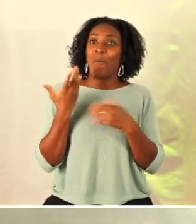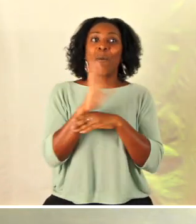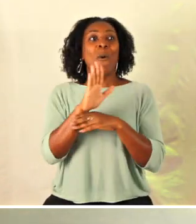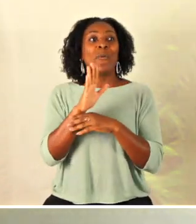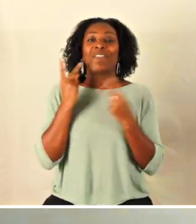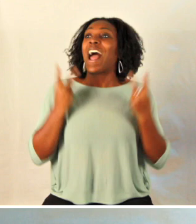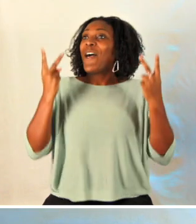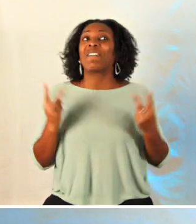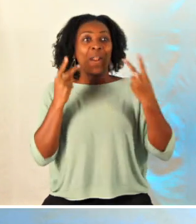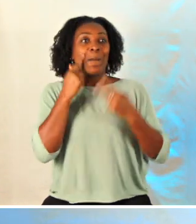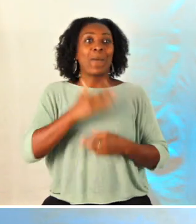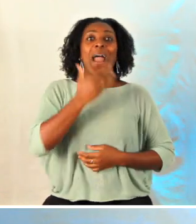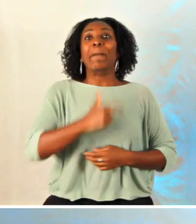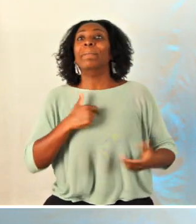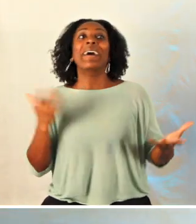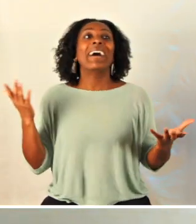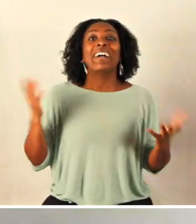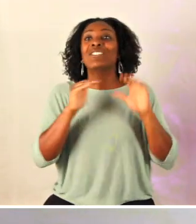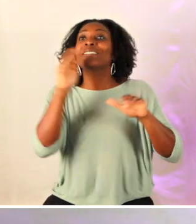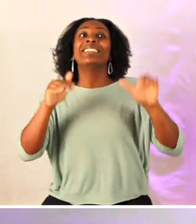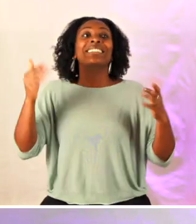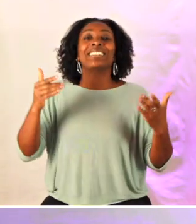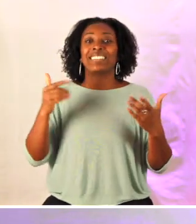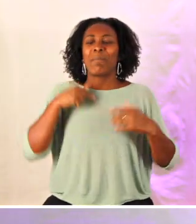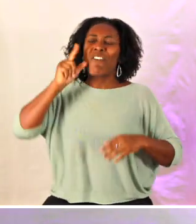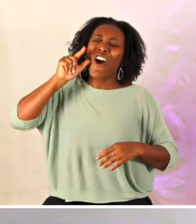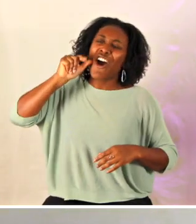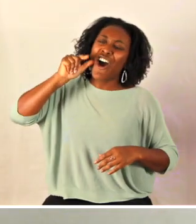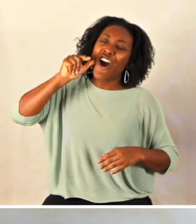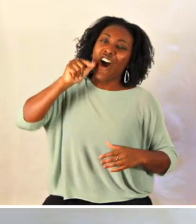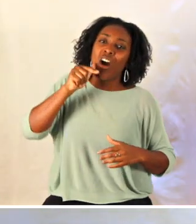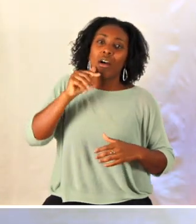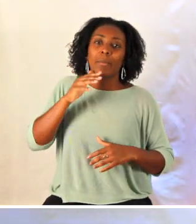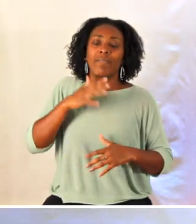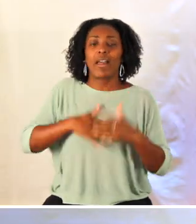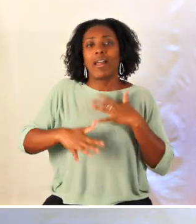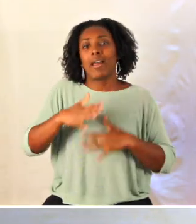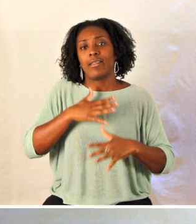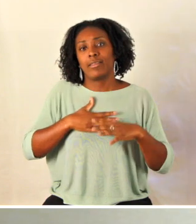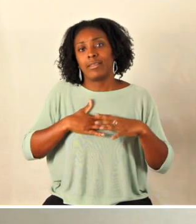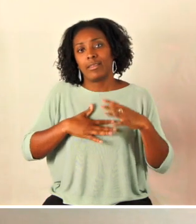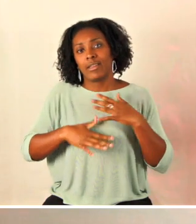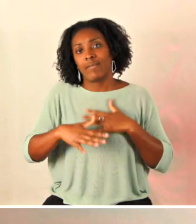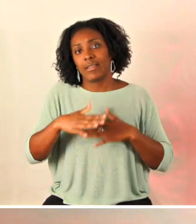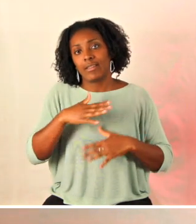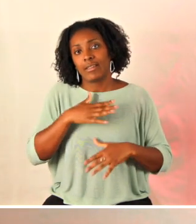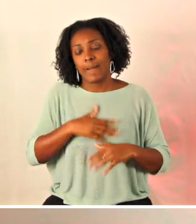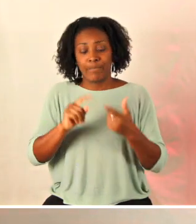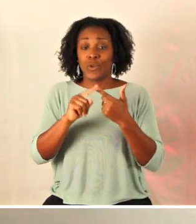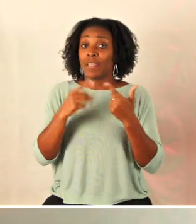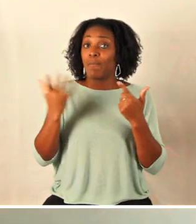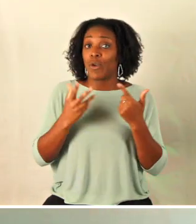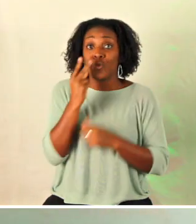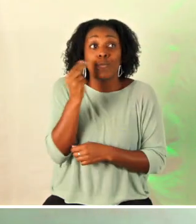pour essayer d'être aimé. Donc il va faire plein d'efforts et il va s'user. Le deuxième point, c'est que l'homme a besoin